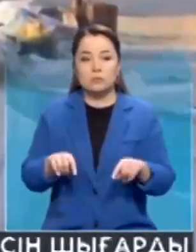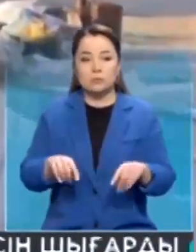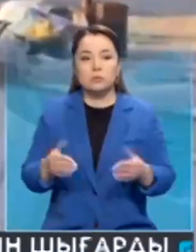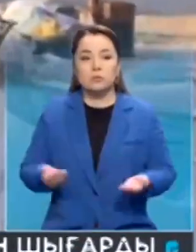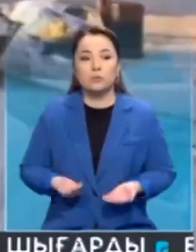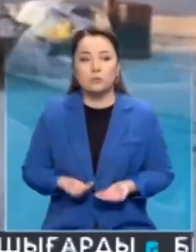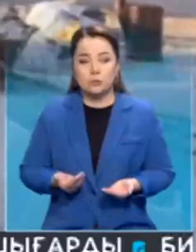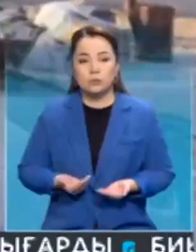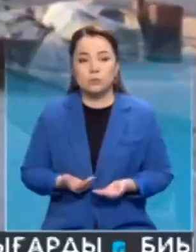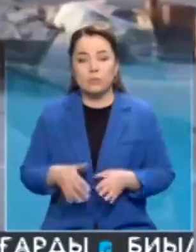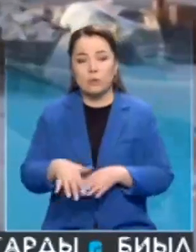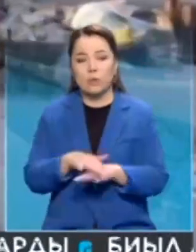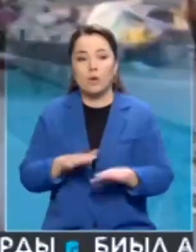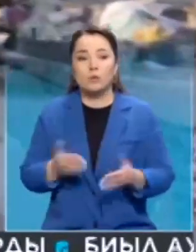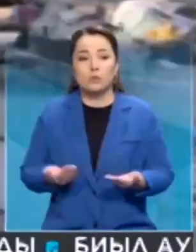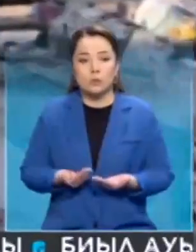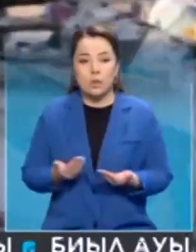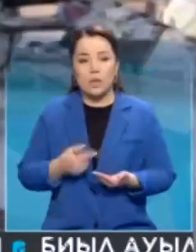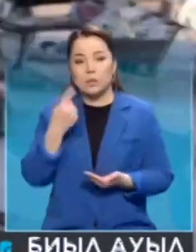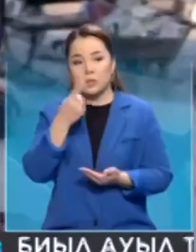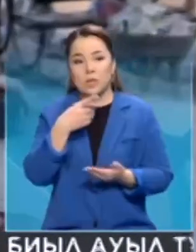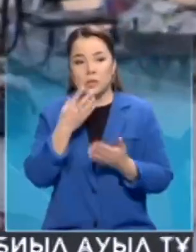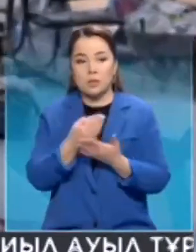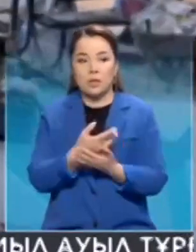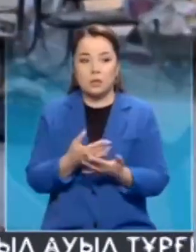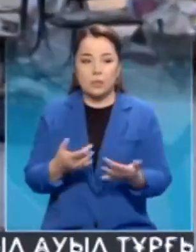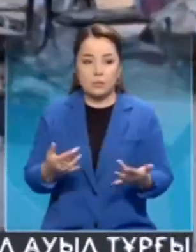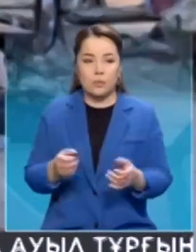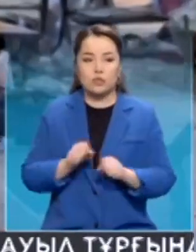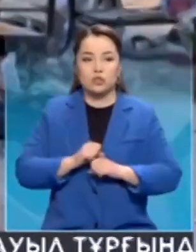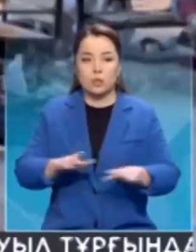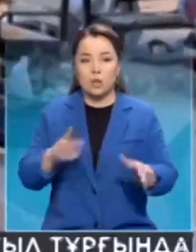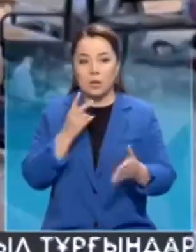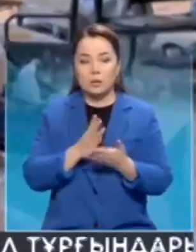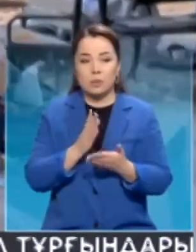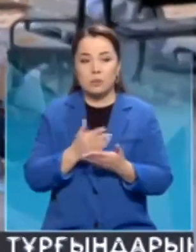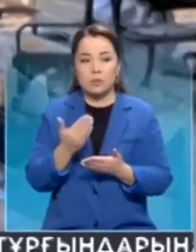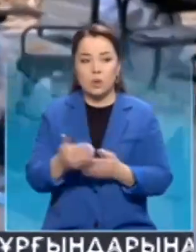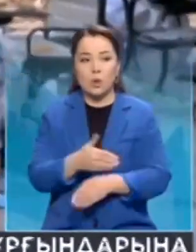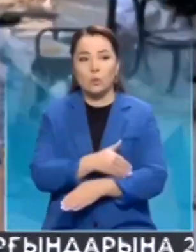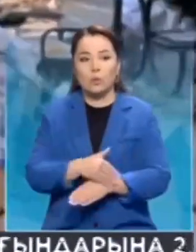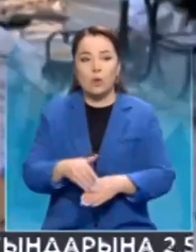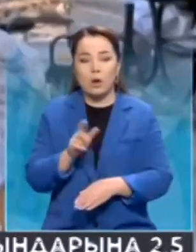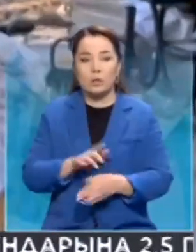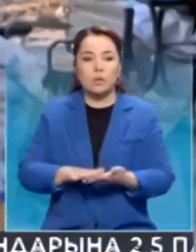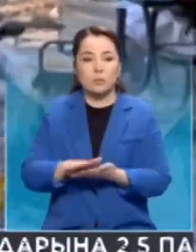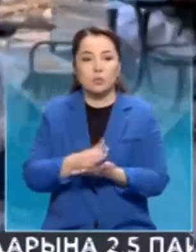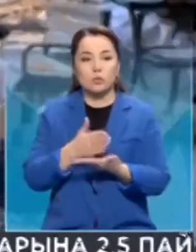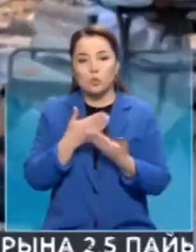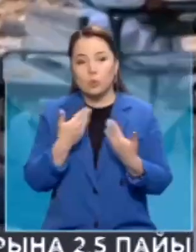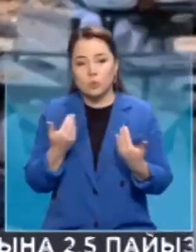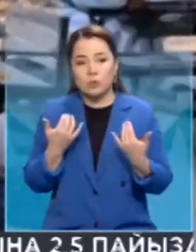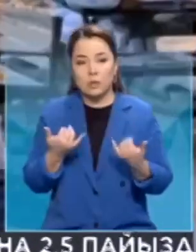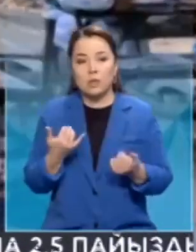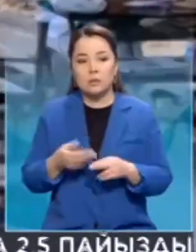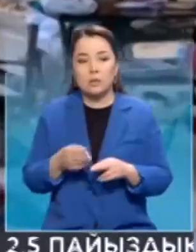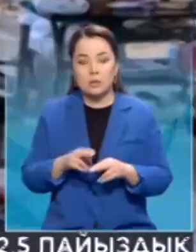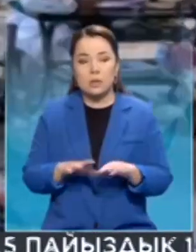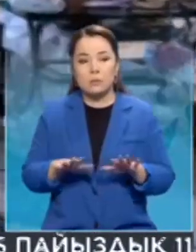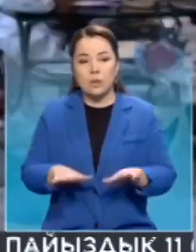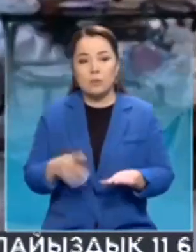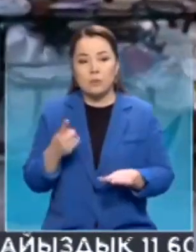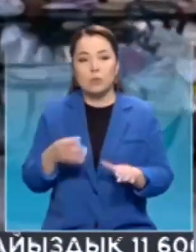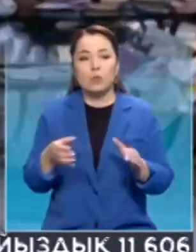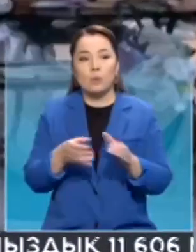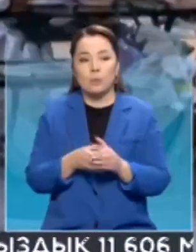тұрған тұрғындардың жеке заттары шашылып жатыр. Көшеде адам жоқ. Жаңа ғана осында бір